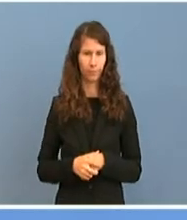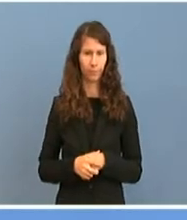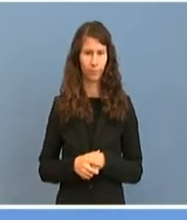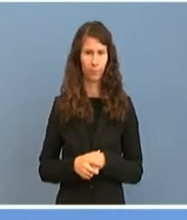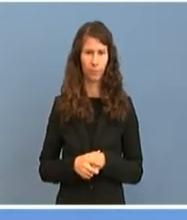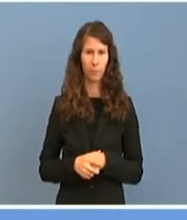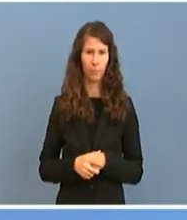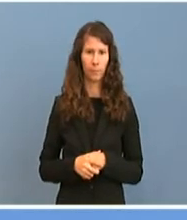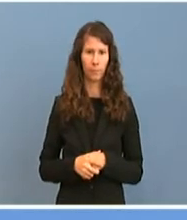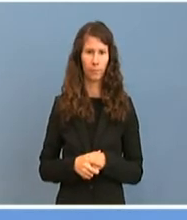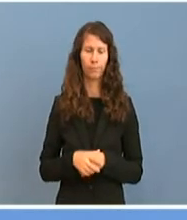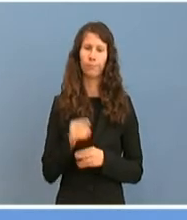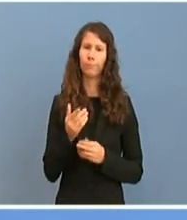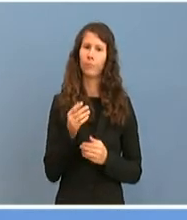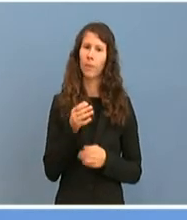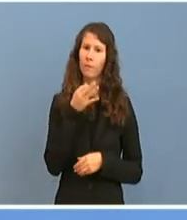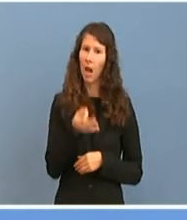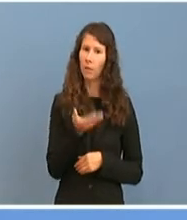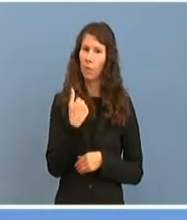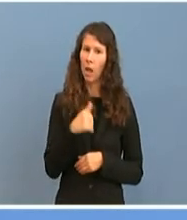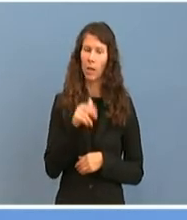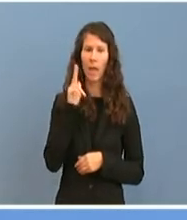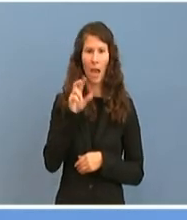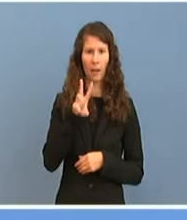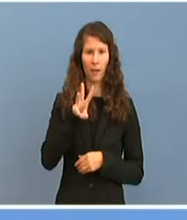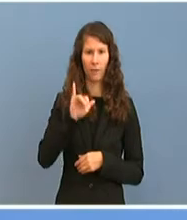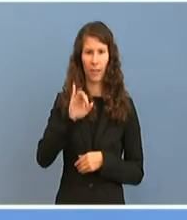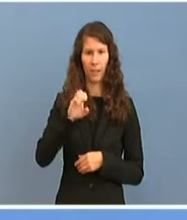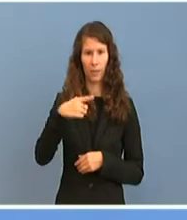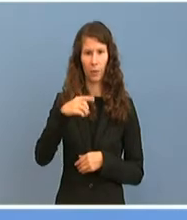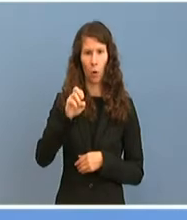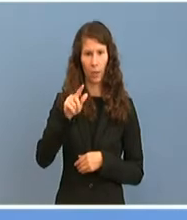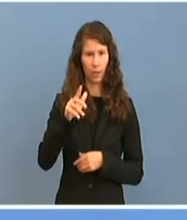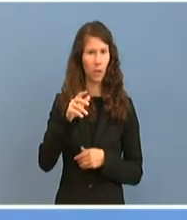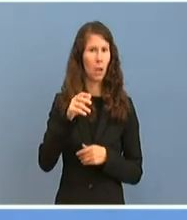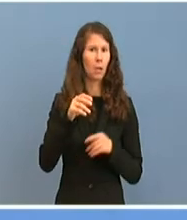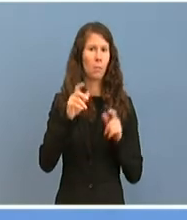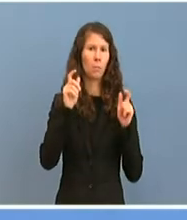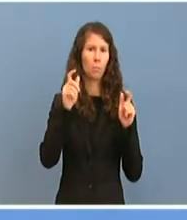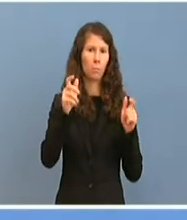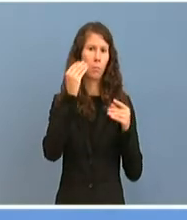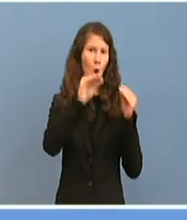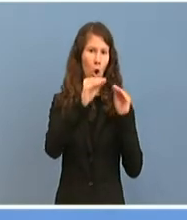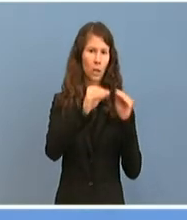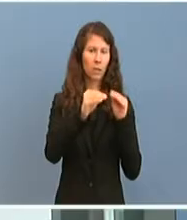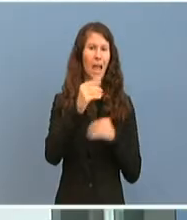Und sie kommt von Herrn Wiegold von dem Block Augen geradeaus.